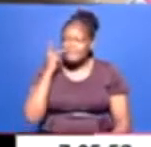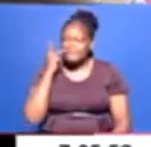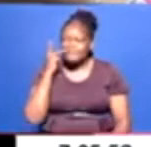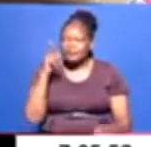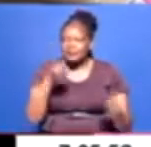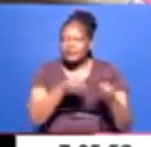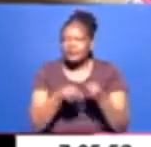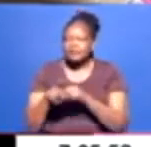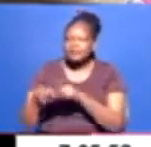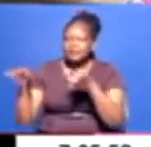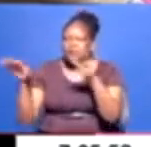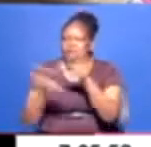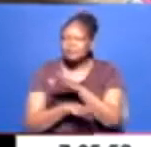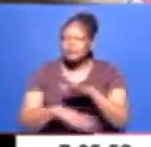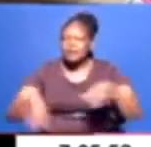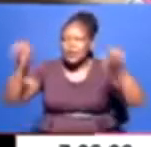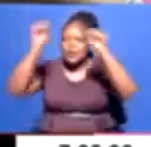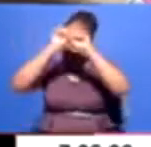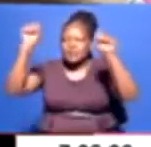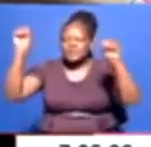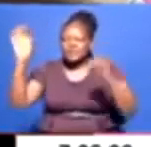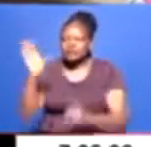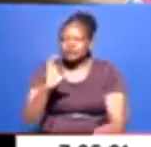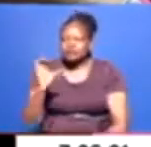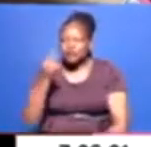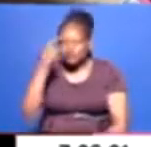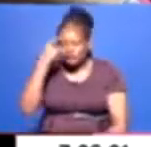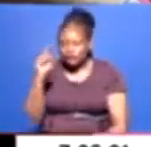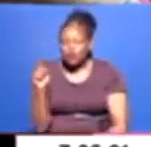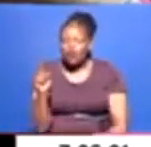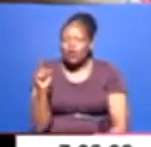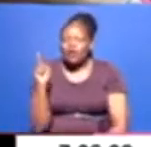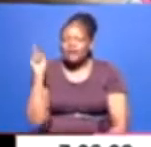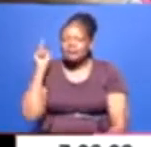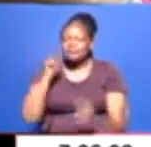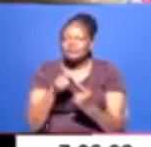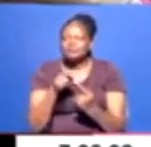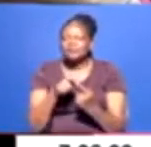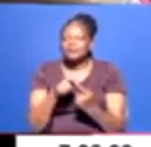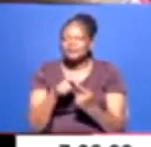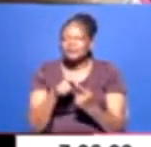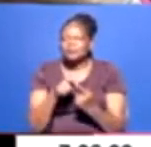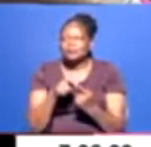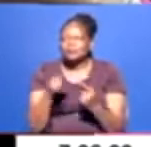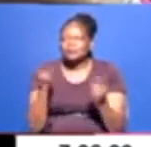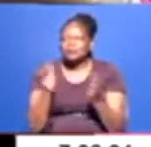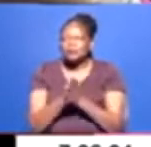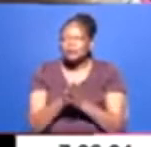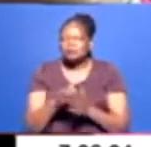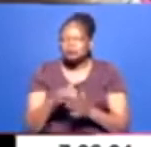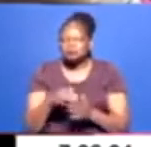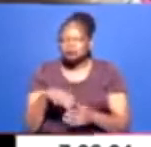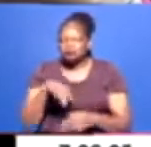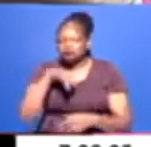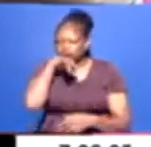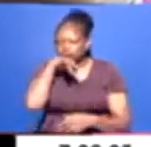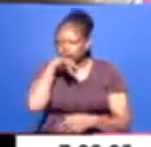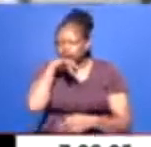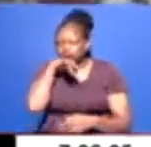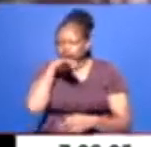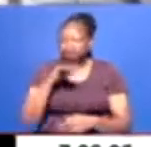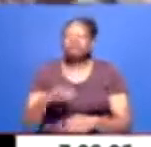deputy presidential candidate for Azimio and the Right Honorable Raila Odinga, the fifth